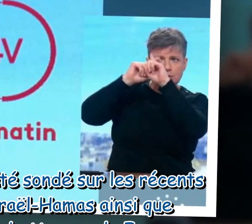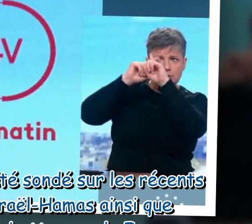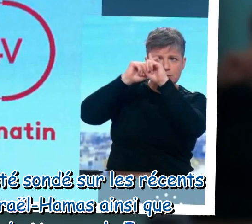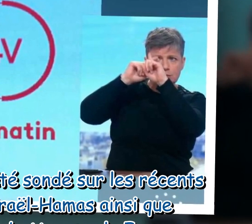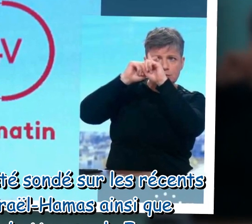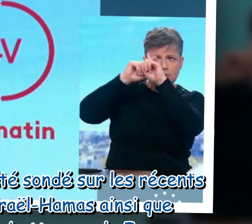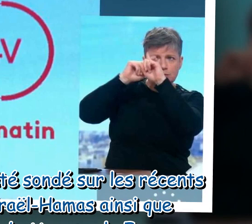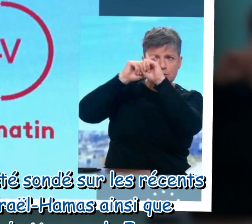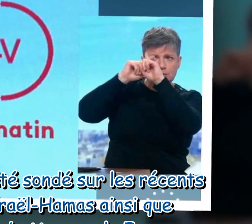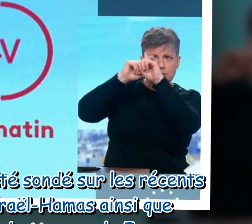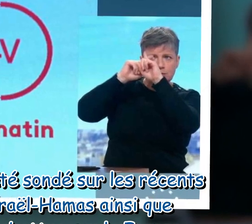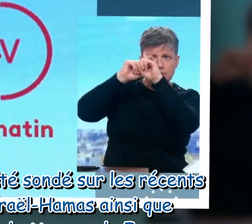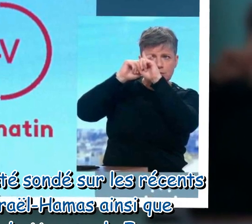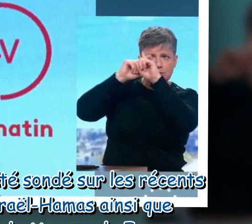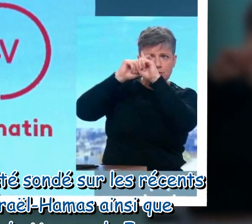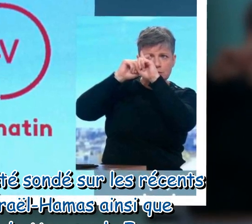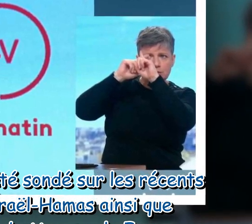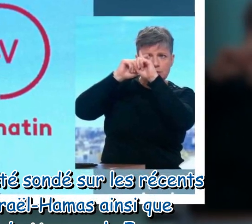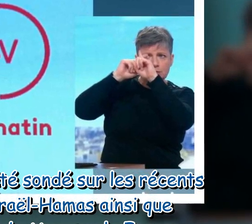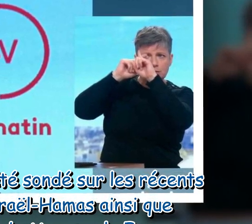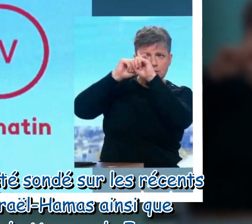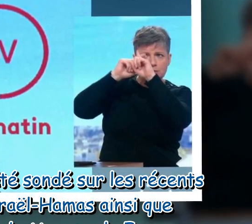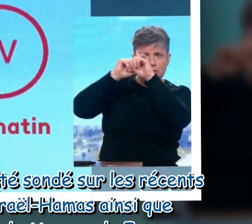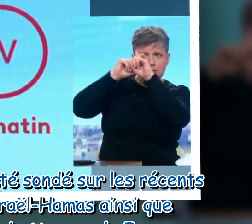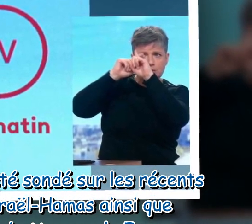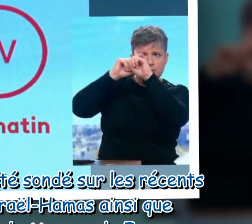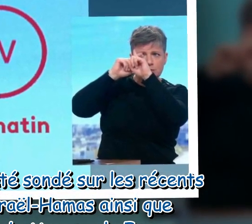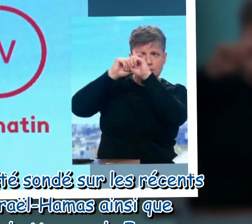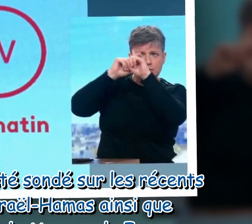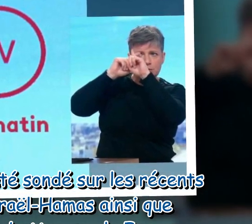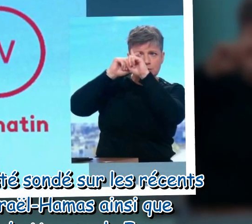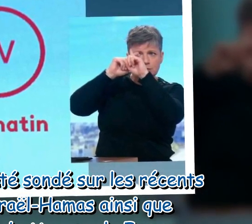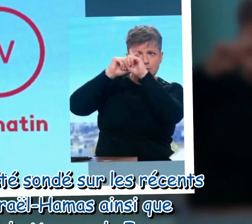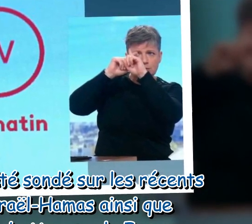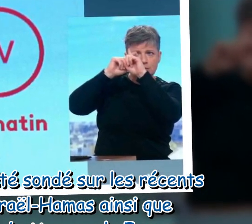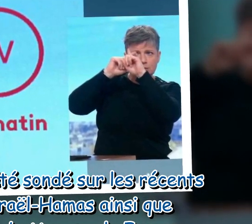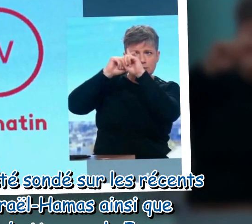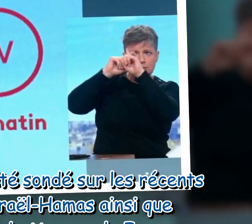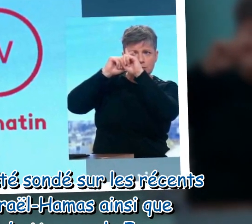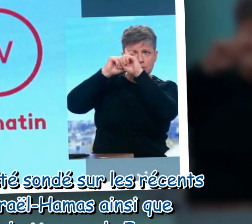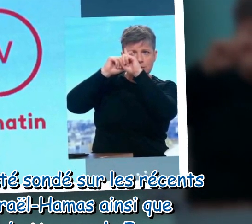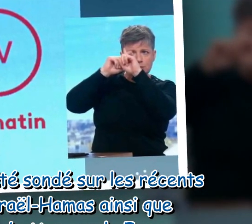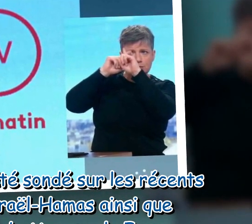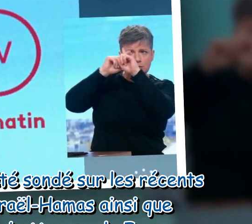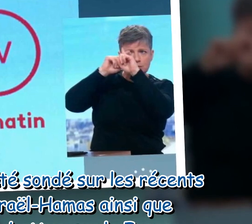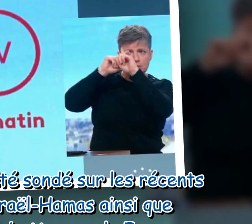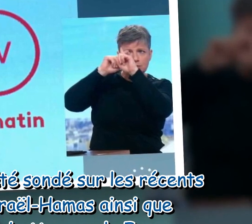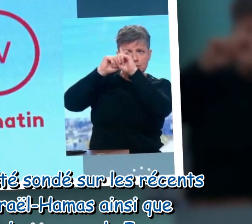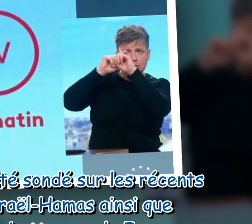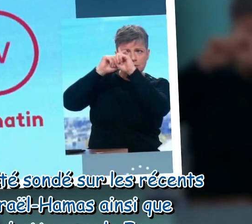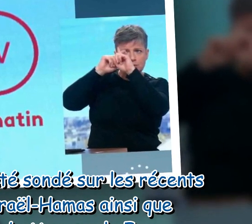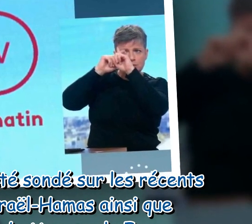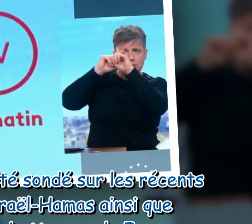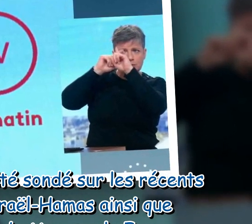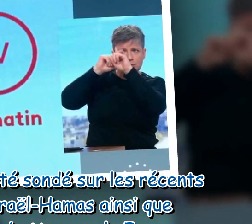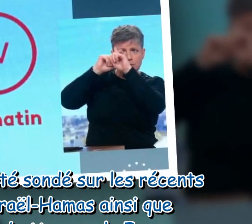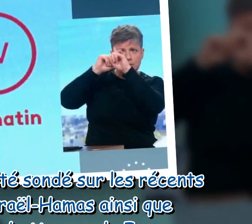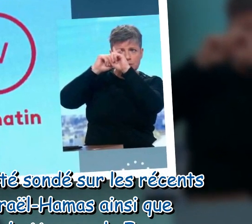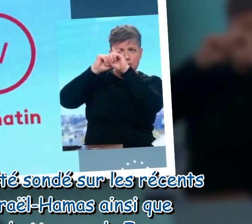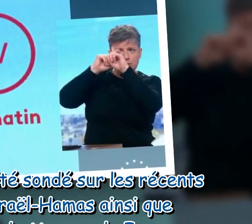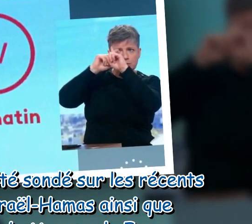Le député du Nord a notamment été sondé sur les récents événements liés à la guerre Israël-Hamas ainsi que sur la tempête Kiran qui